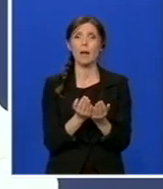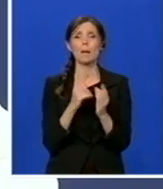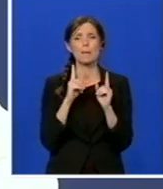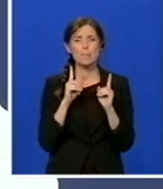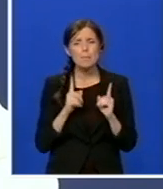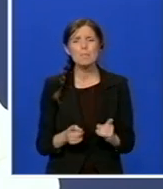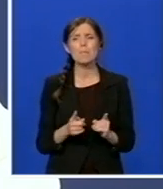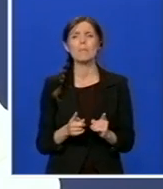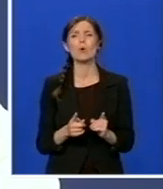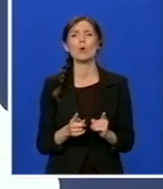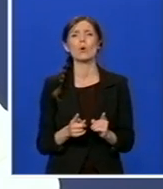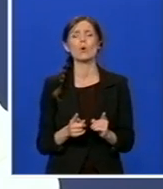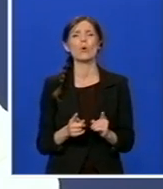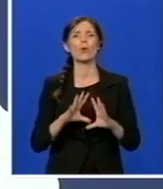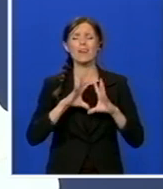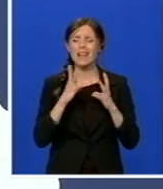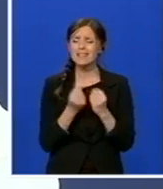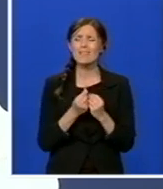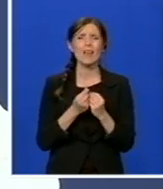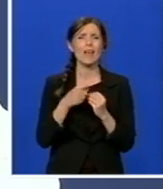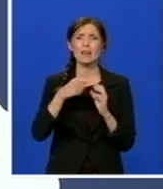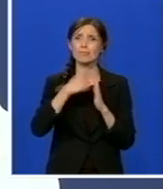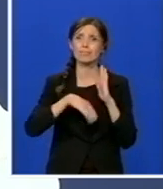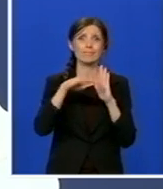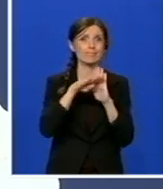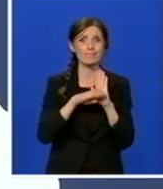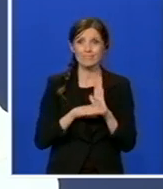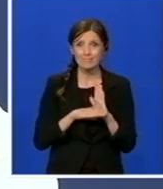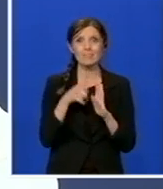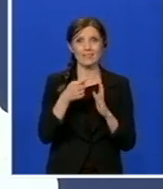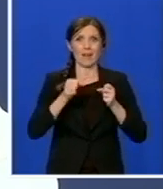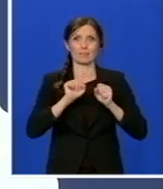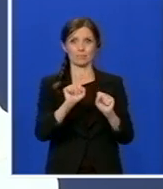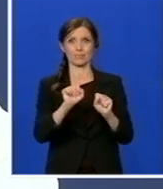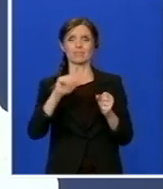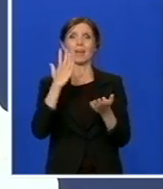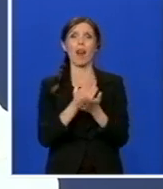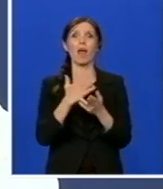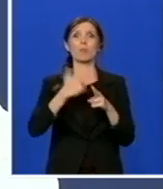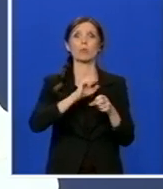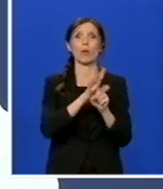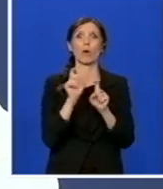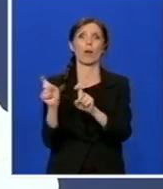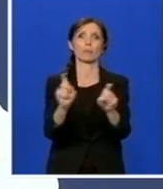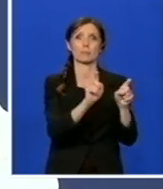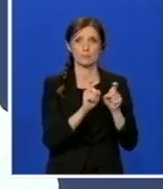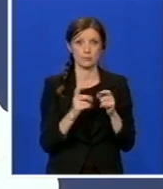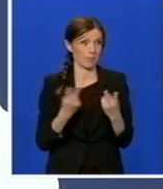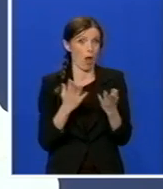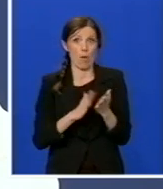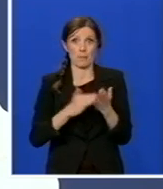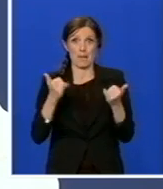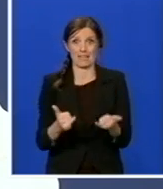organizuje sprovođenje svih preventivnih mera koji će da spreče prenošenje infekcije, kao što je to upravo